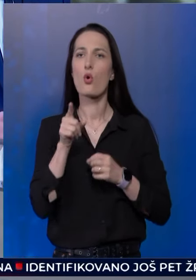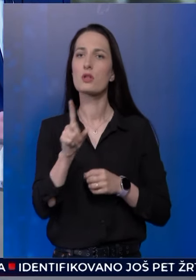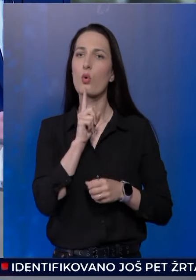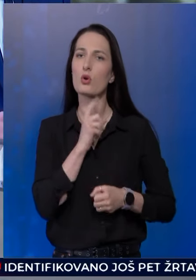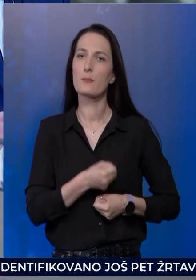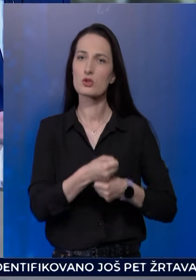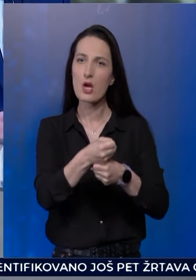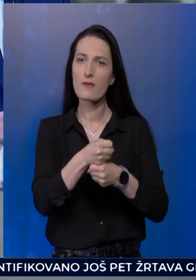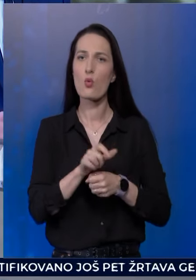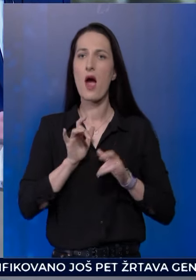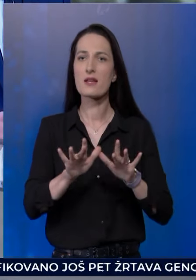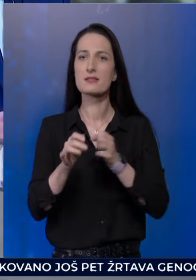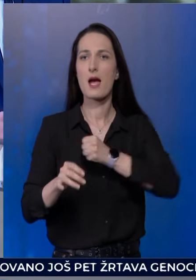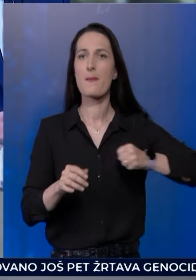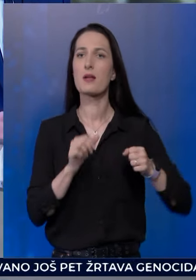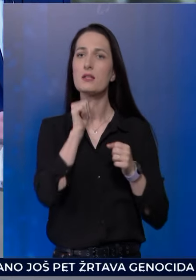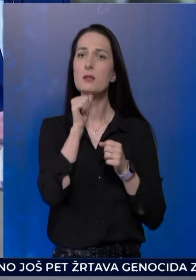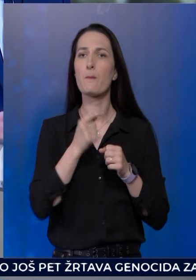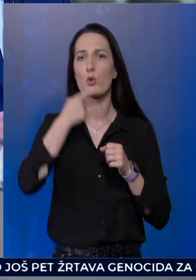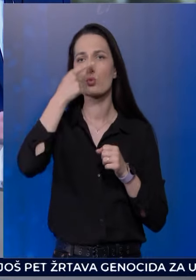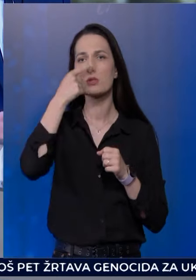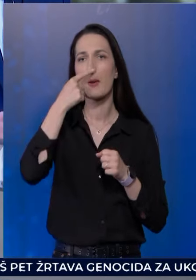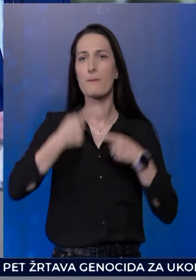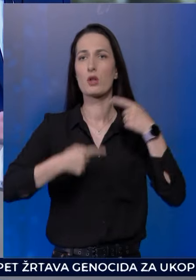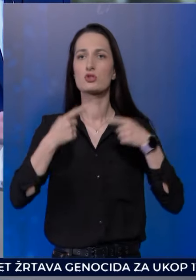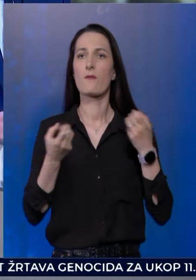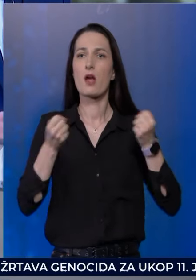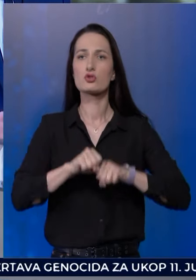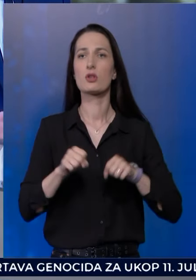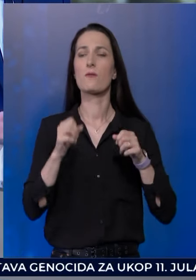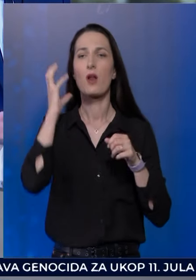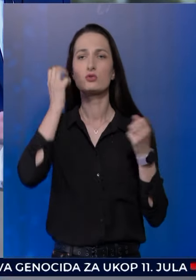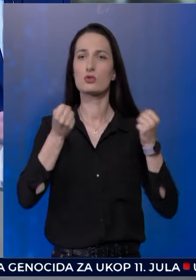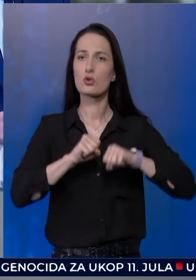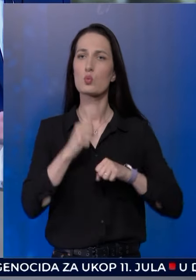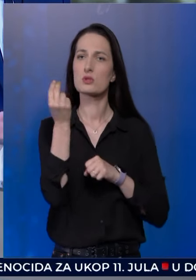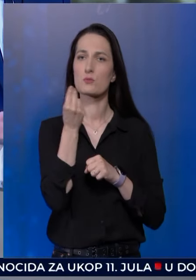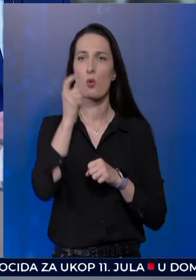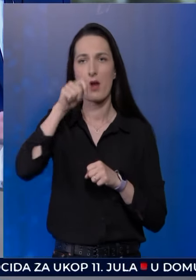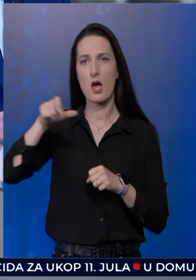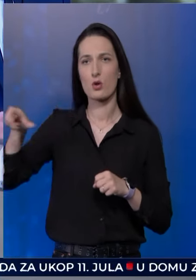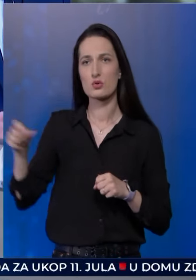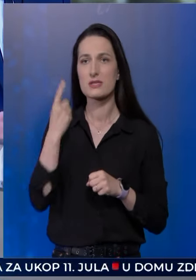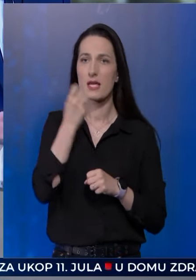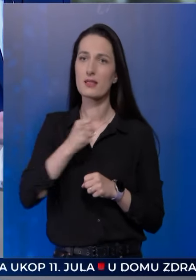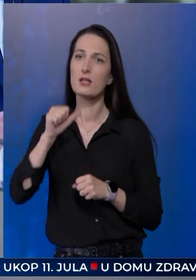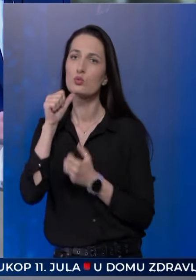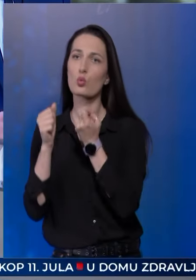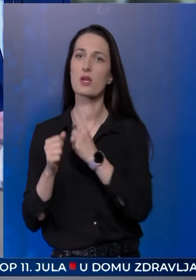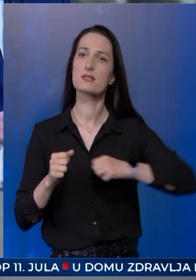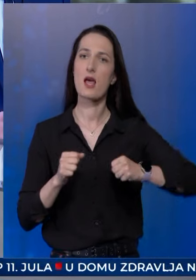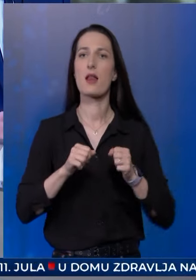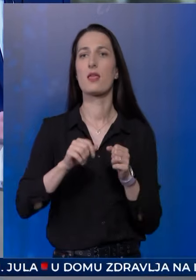svi oni koji podržavaju antizapadne i proruske politike vlastodržaca u srpskom narodu s jedne i druge strane